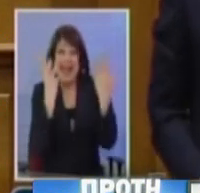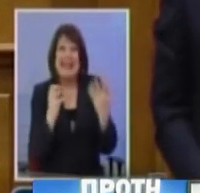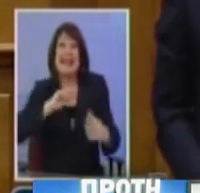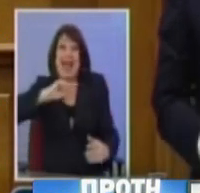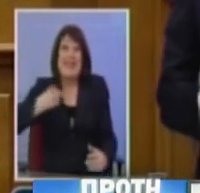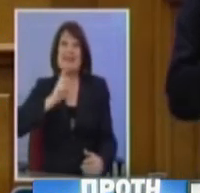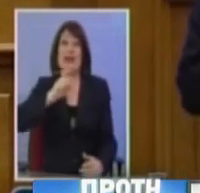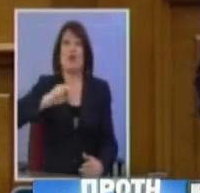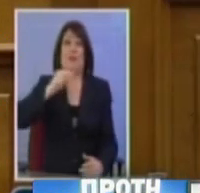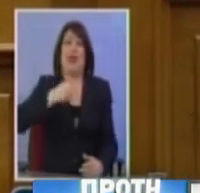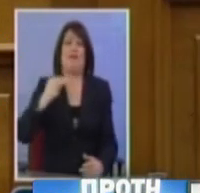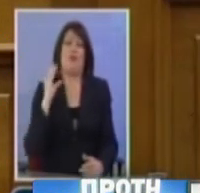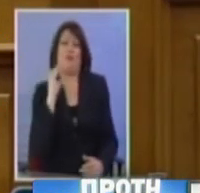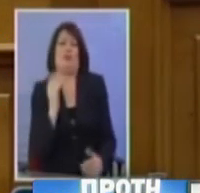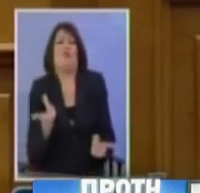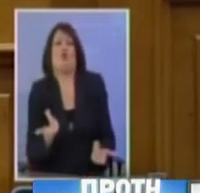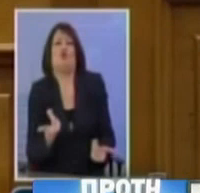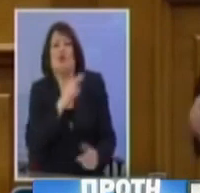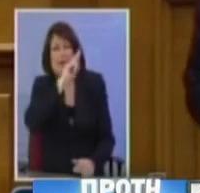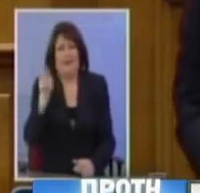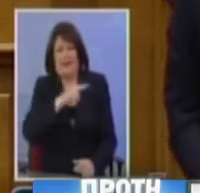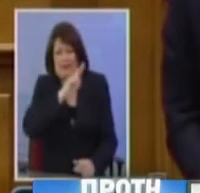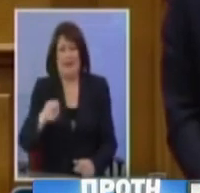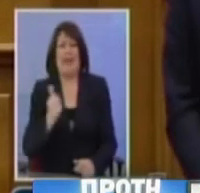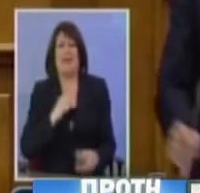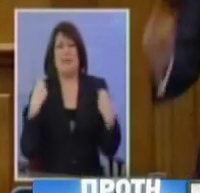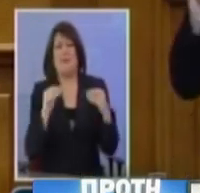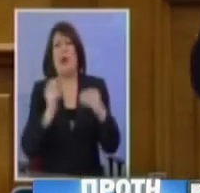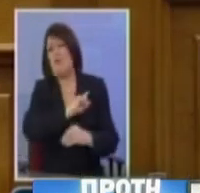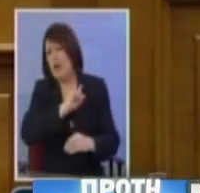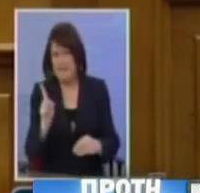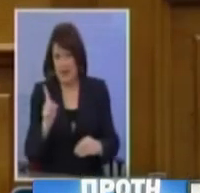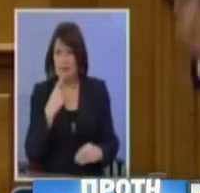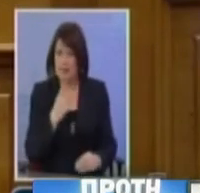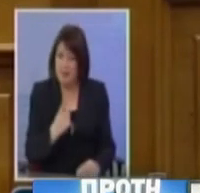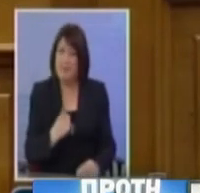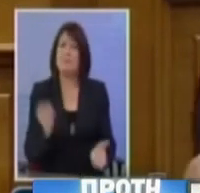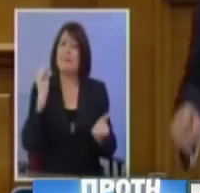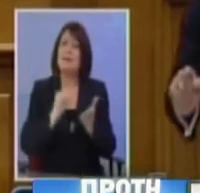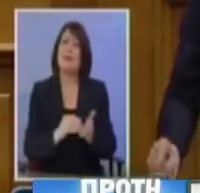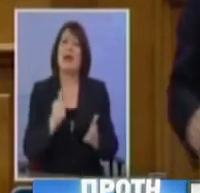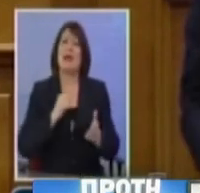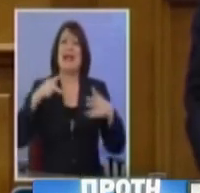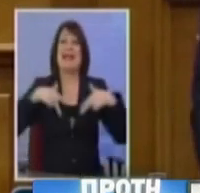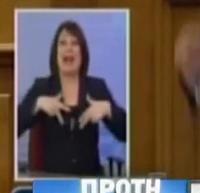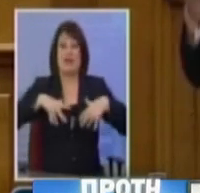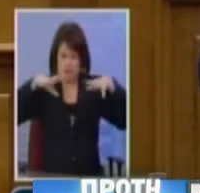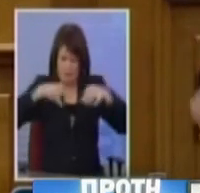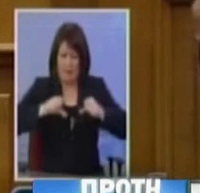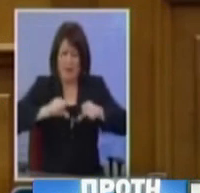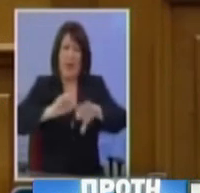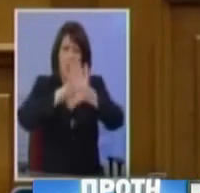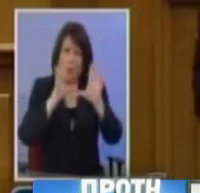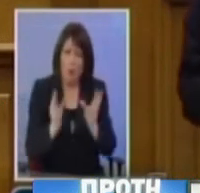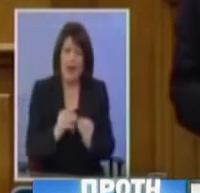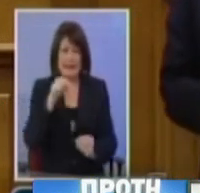ευρώ. Έχει υποσχεθεί την ακύρωση όλων των ιδιωτικοποιήσεων. Έχει υποσχεθεί τις επανακρατικοποιήσεις σχεδόν των πάντων. Σήμερα